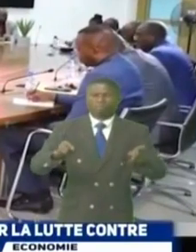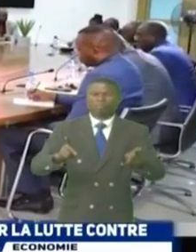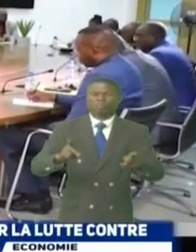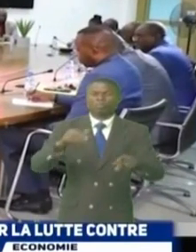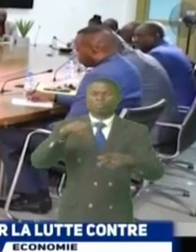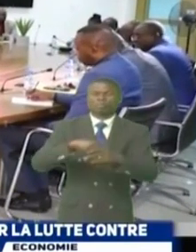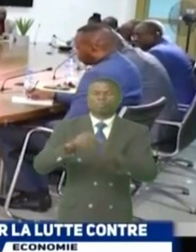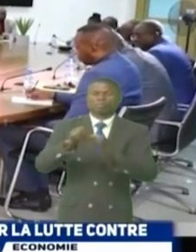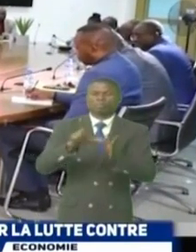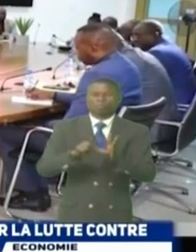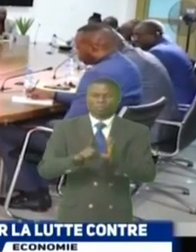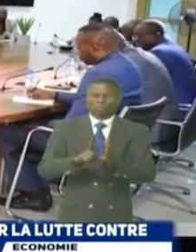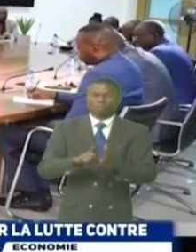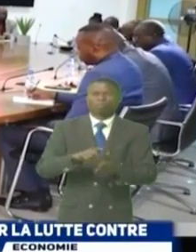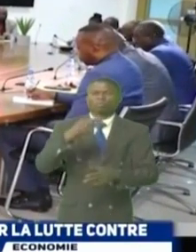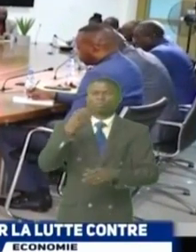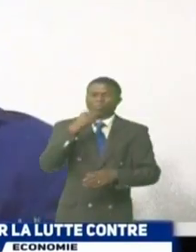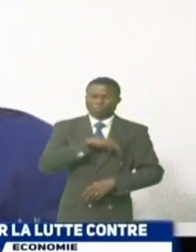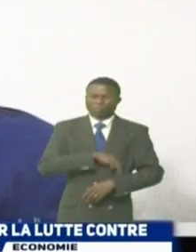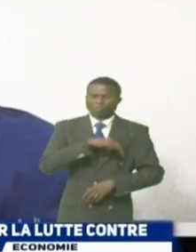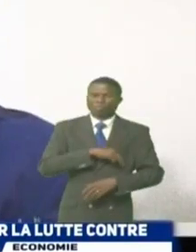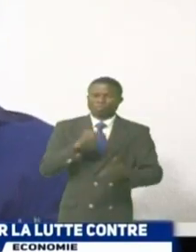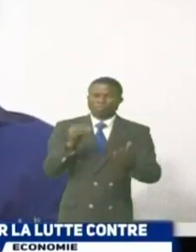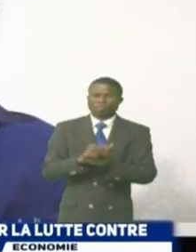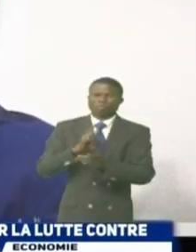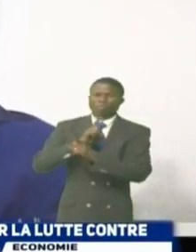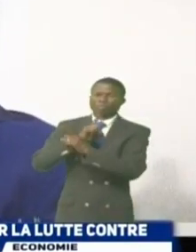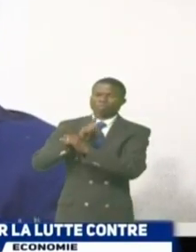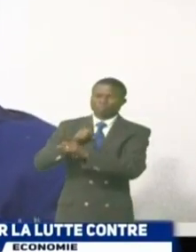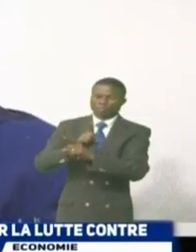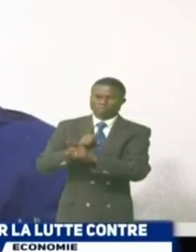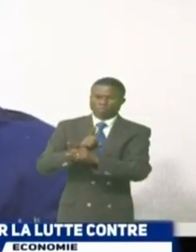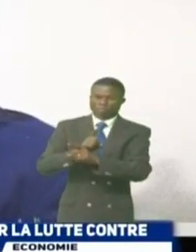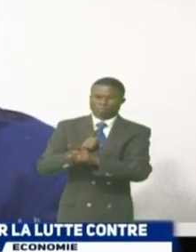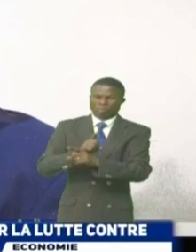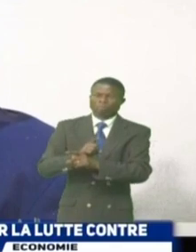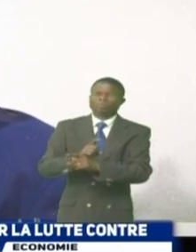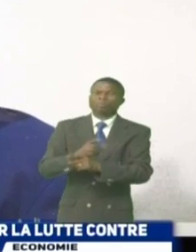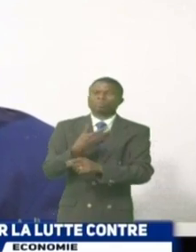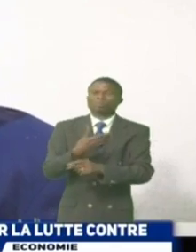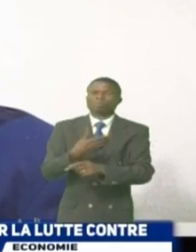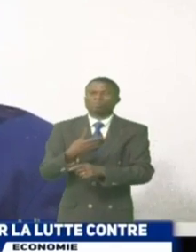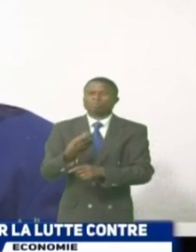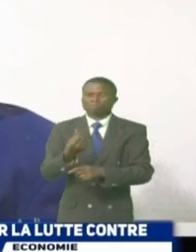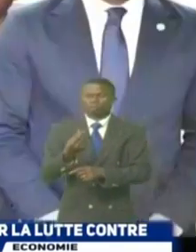loi. Ils ont pour mission aussi de préserver le pouvoir d'achat de la population.